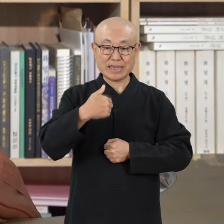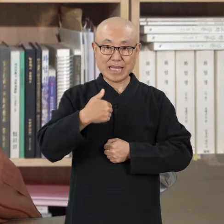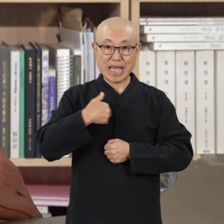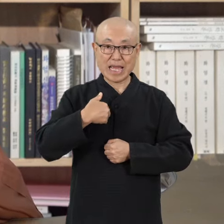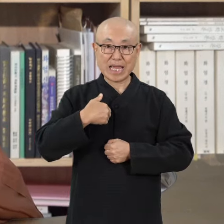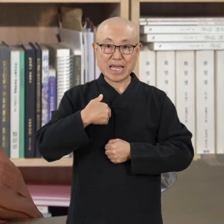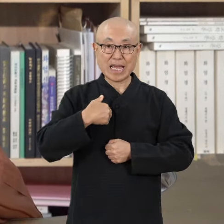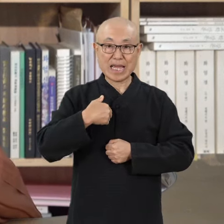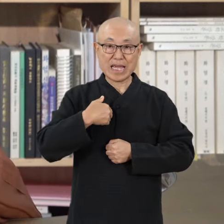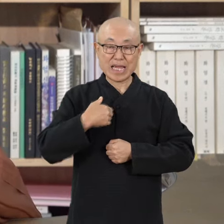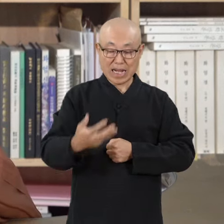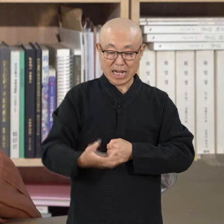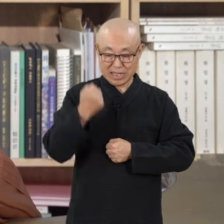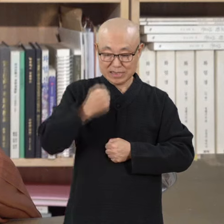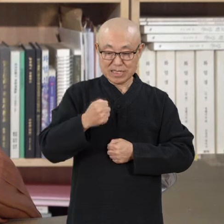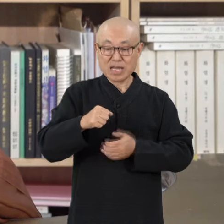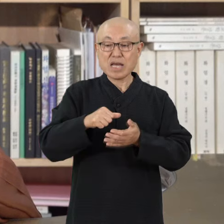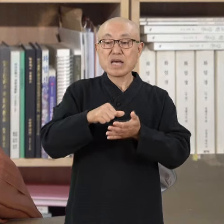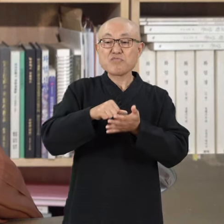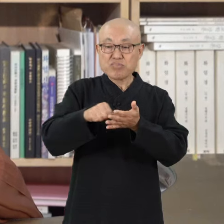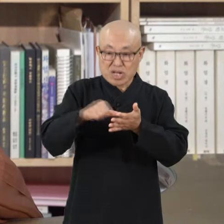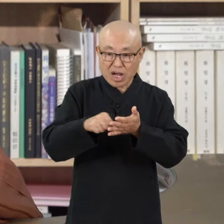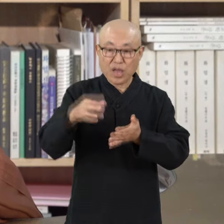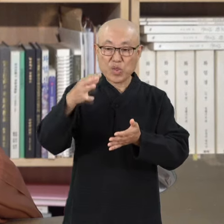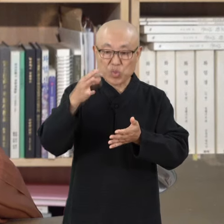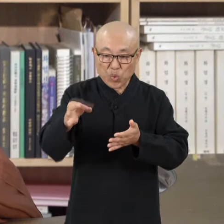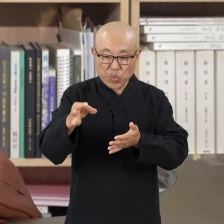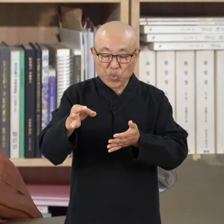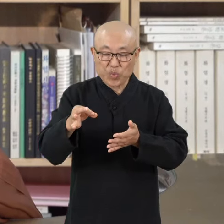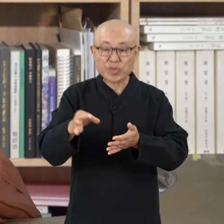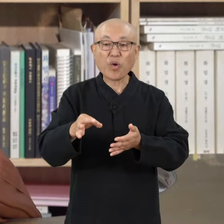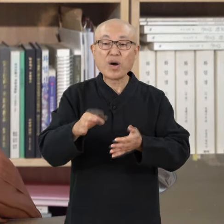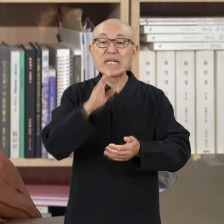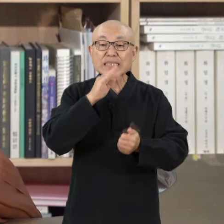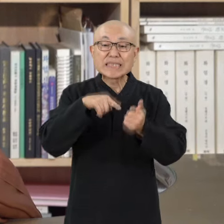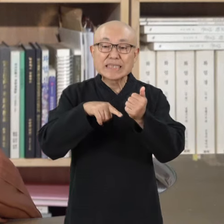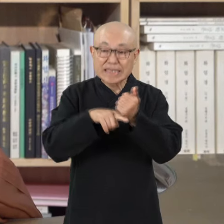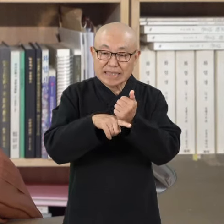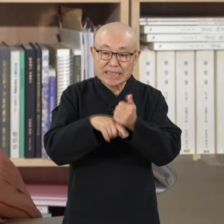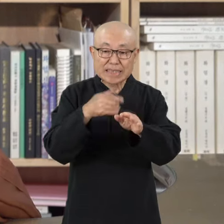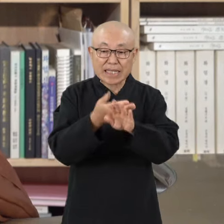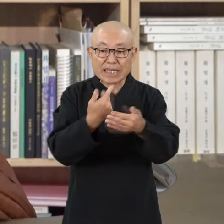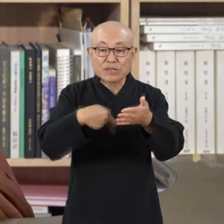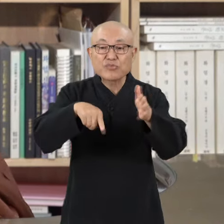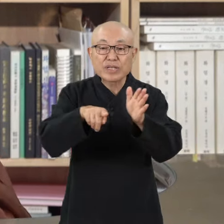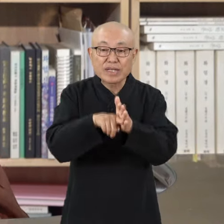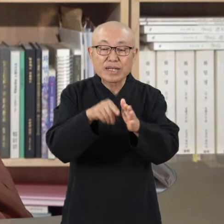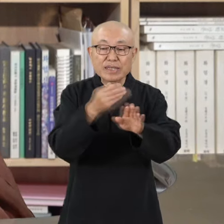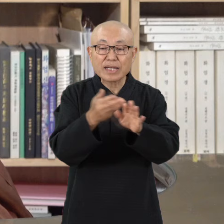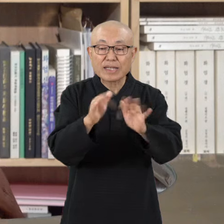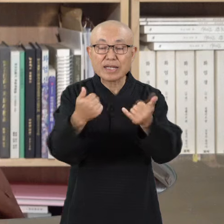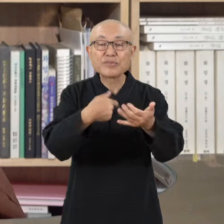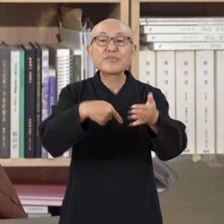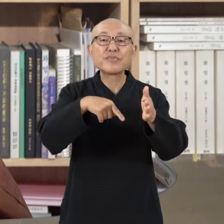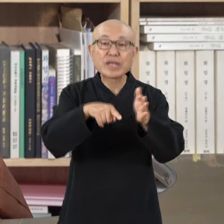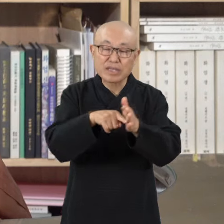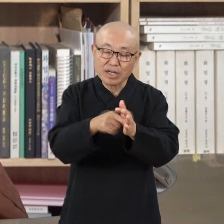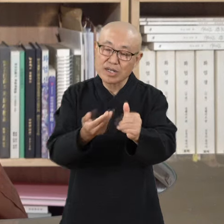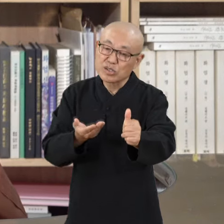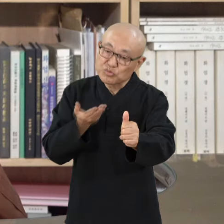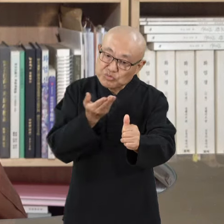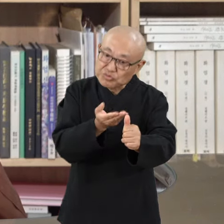베풀 수 있는 것. 진리를 베풀든 물질을 베풀든 어떤 감정적인 것. 그래서